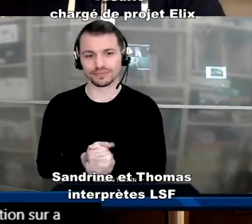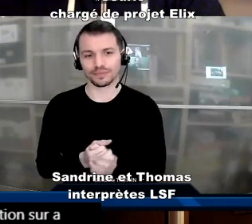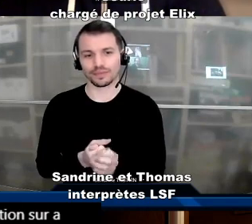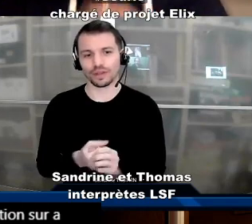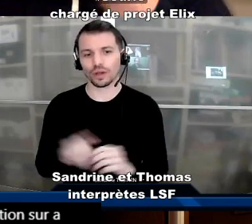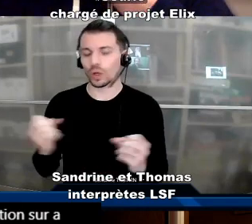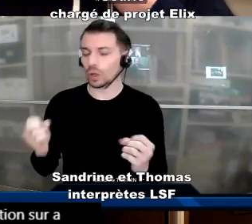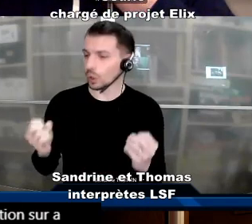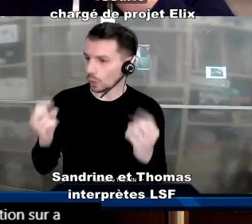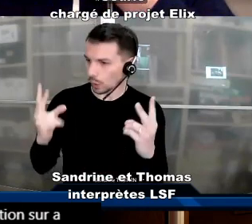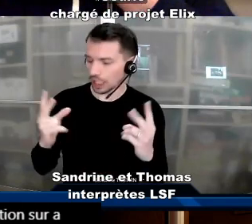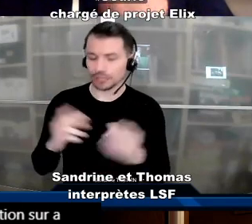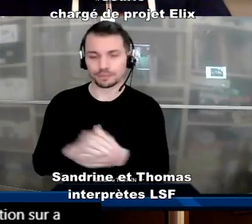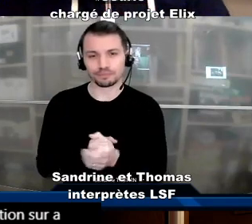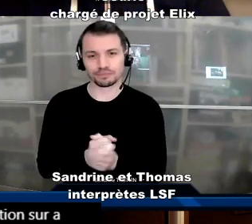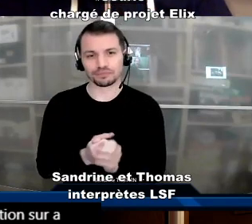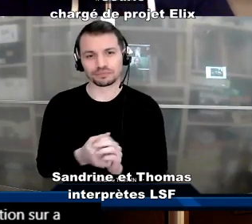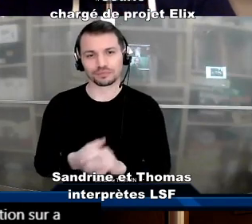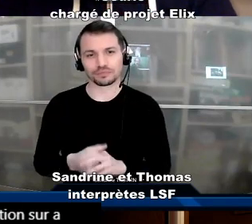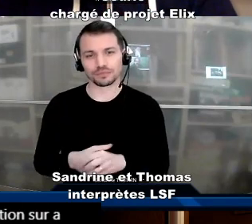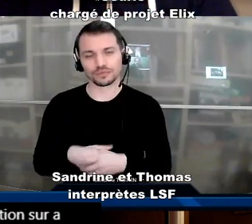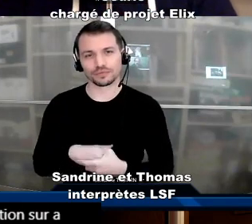Ok.